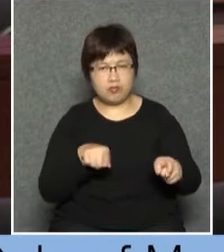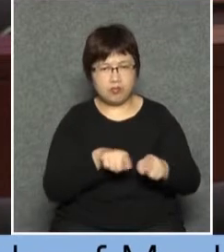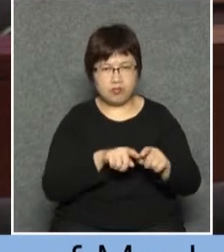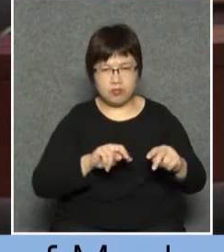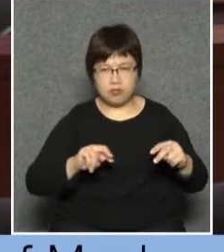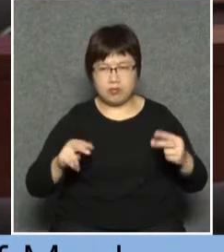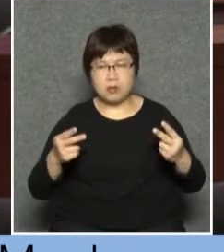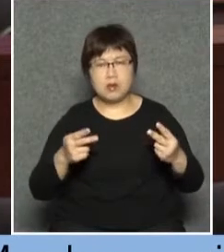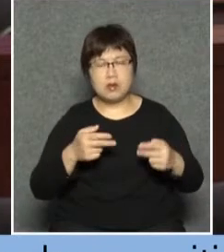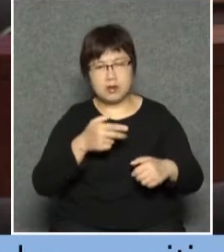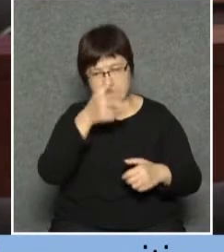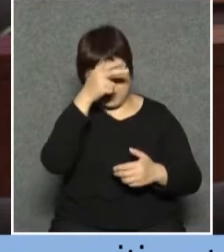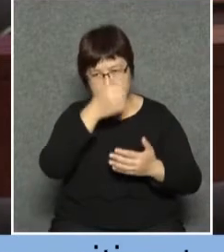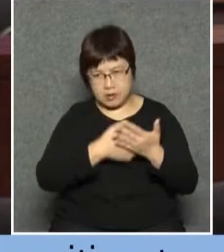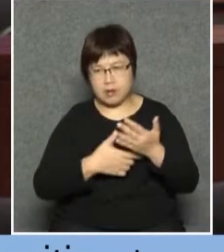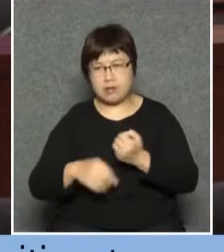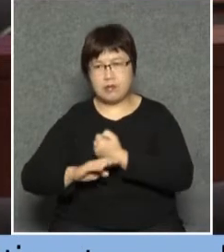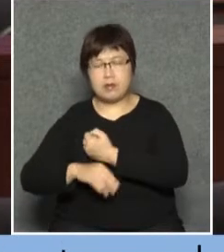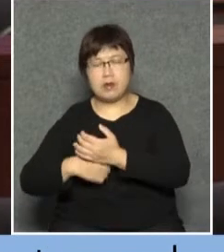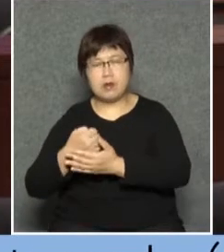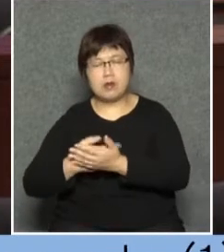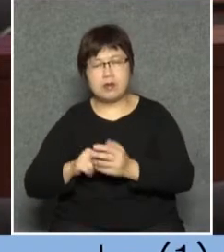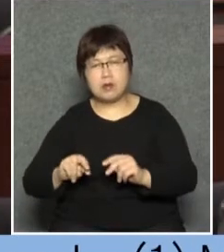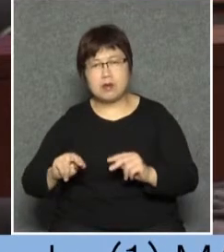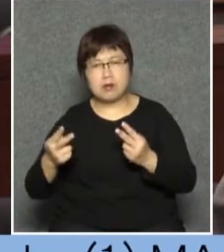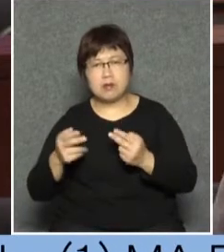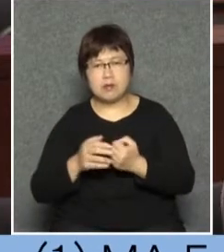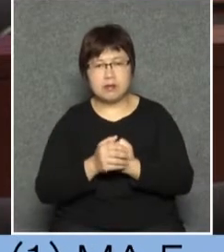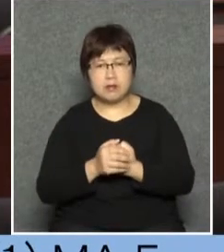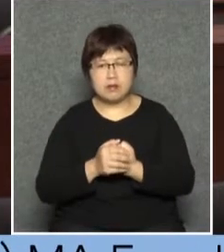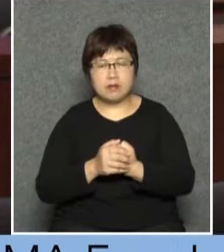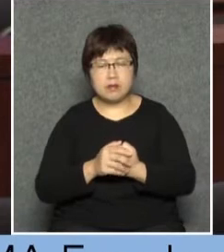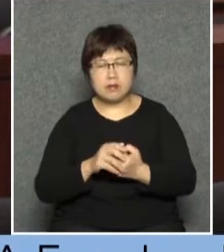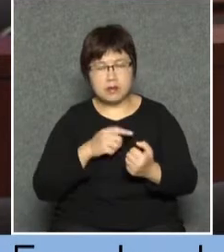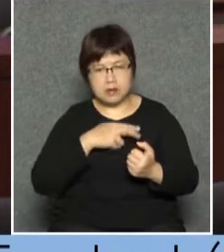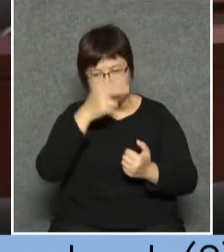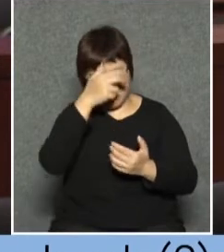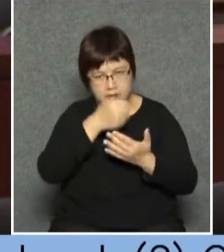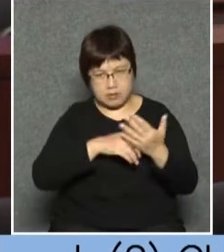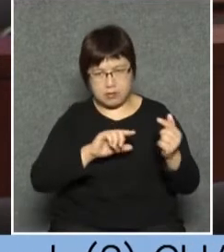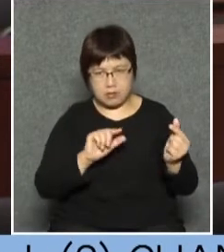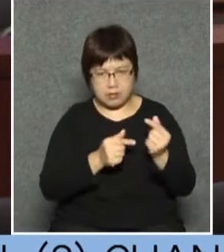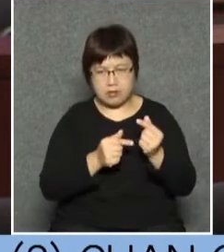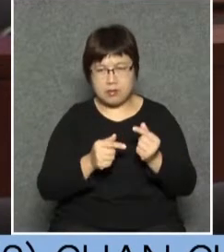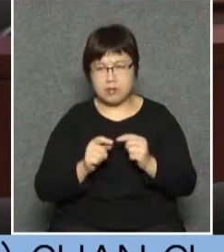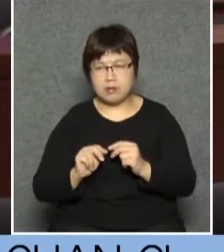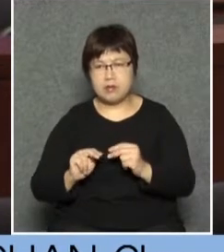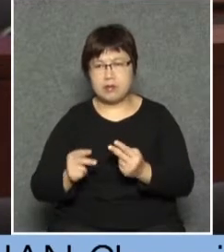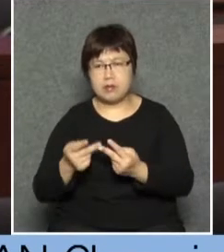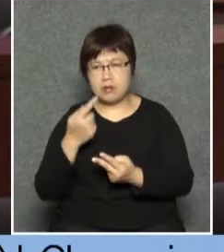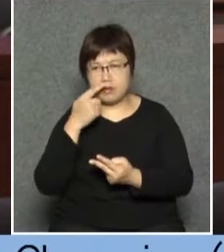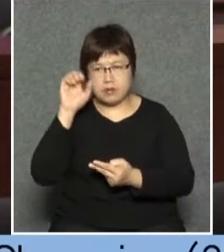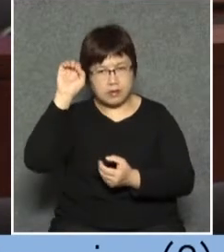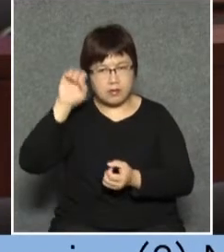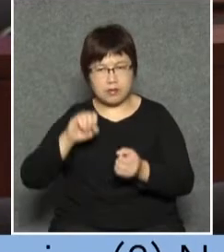例作為配套呢？所以怎樣制定全套的政策去發展創新科技產